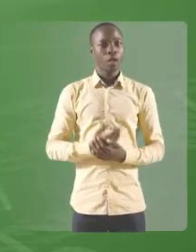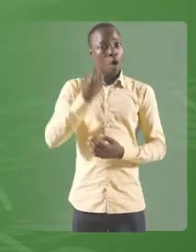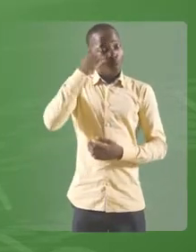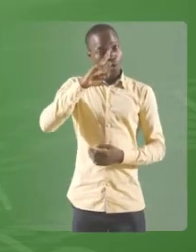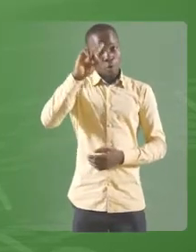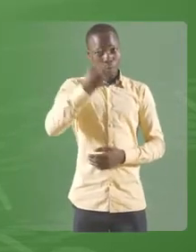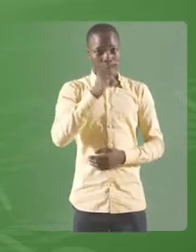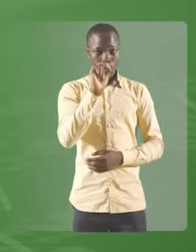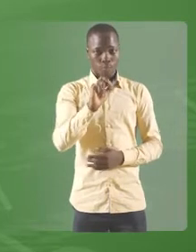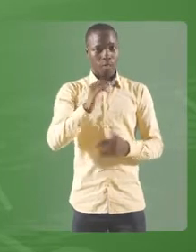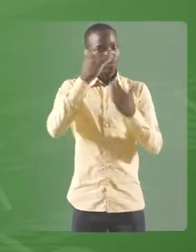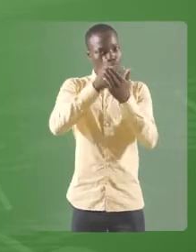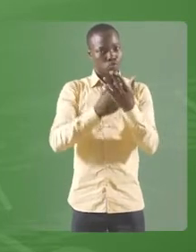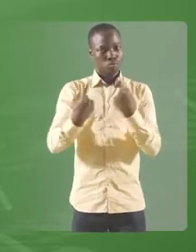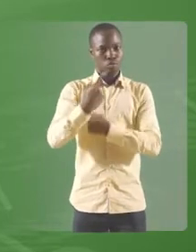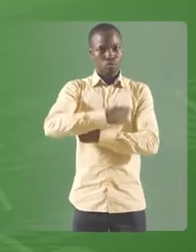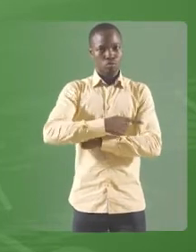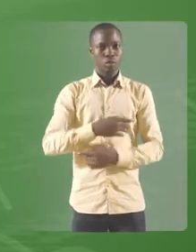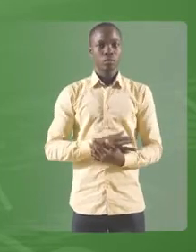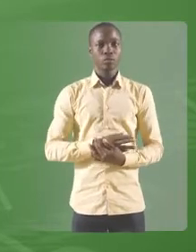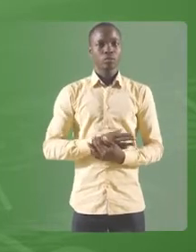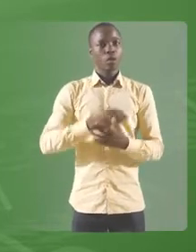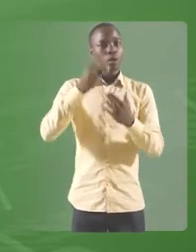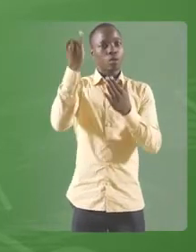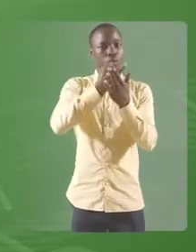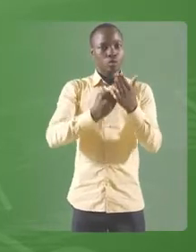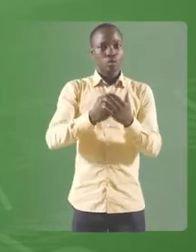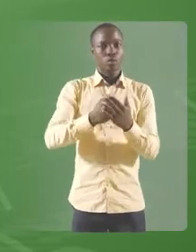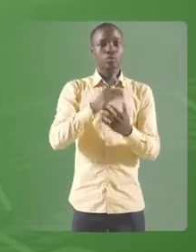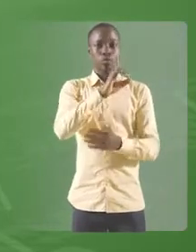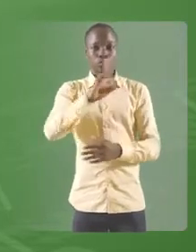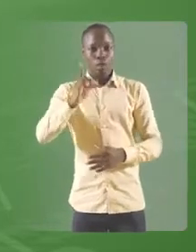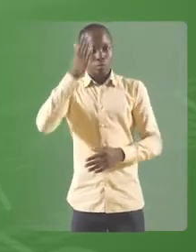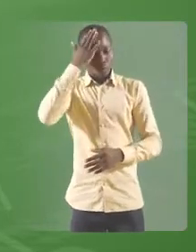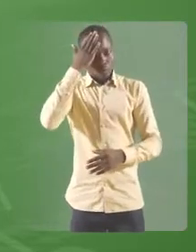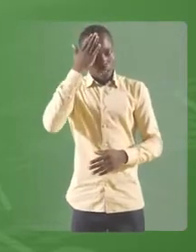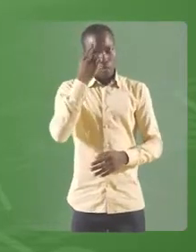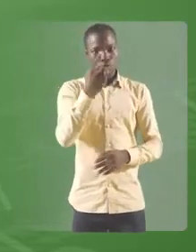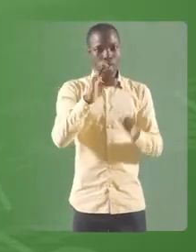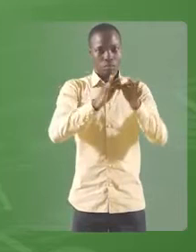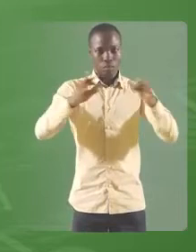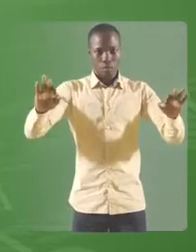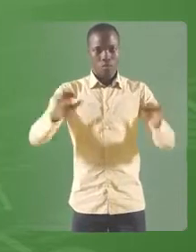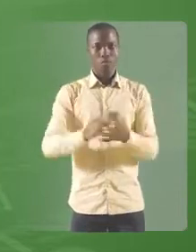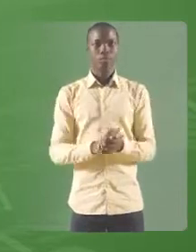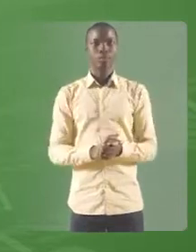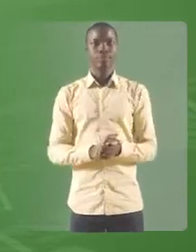Pour notre premier point de la séance, construction d'une droite dont on connaît une équation,